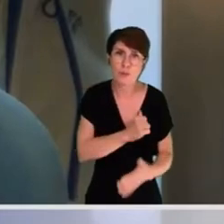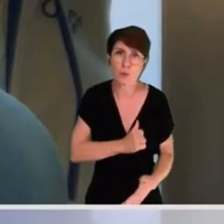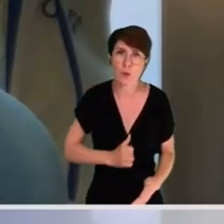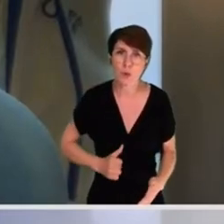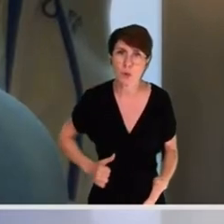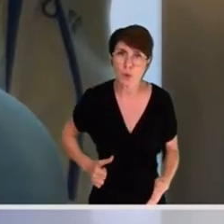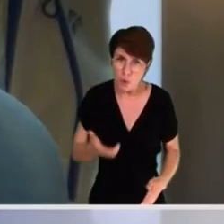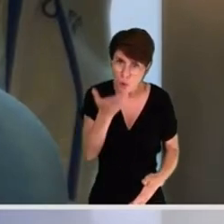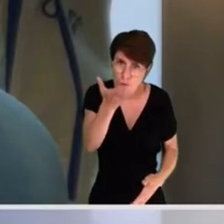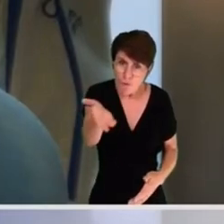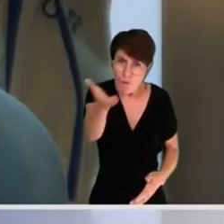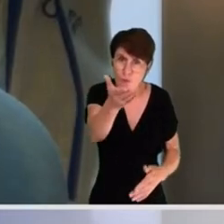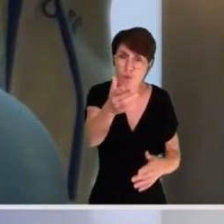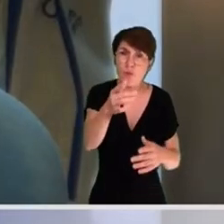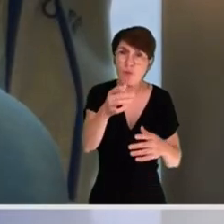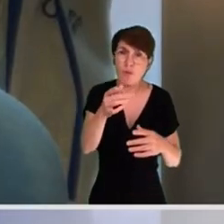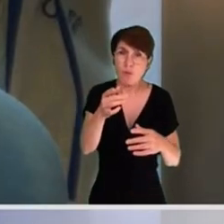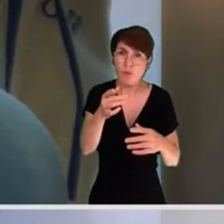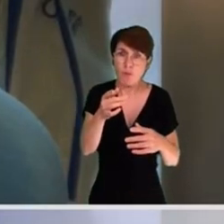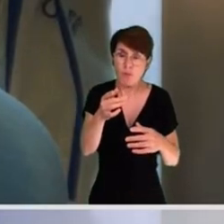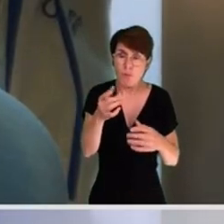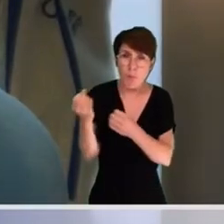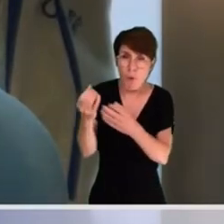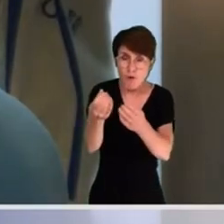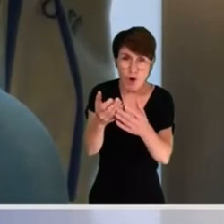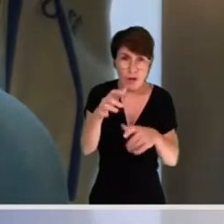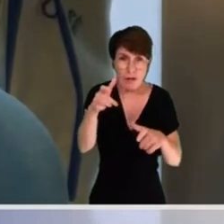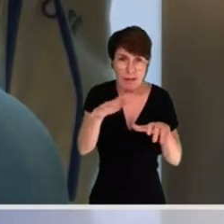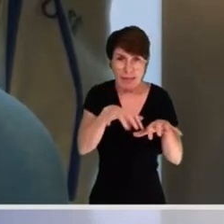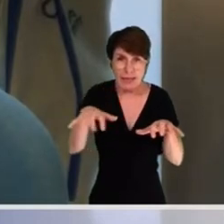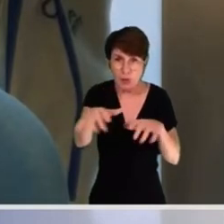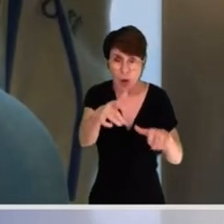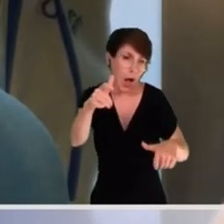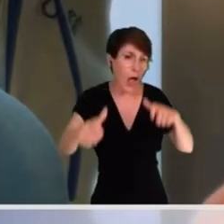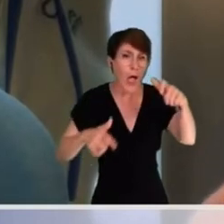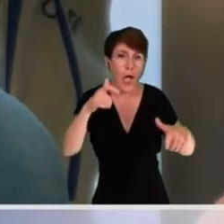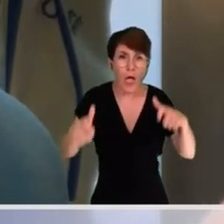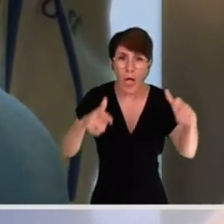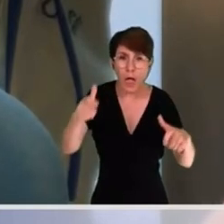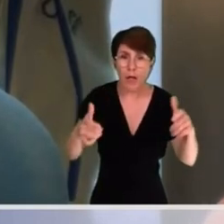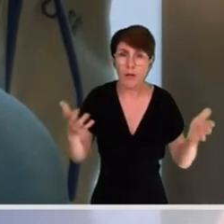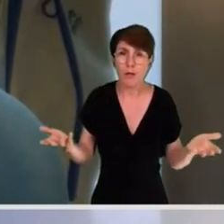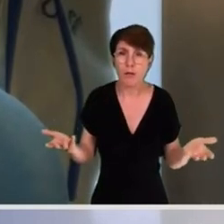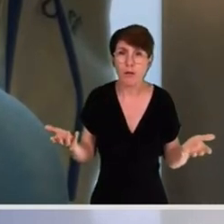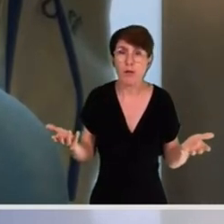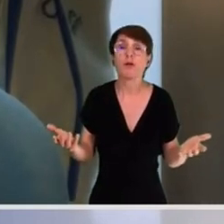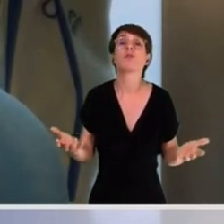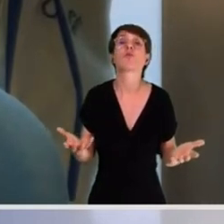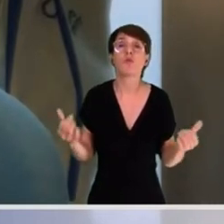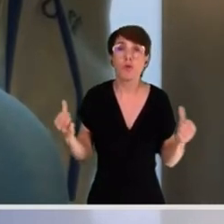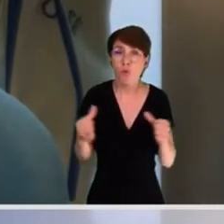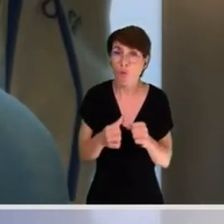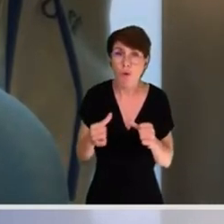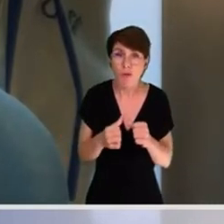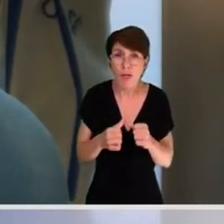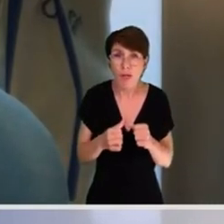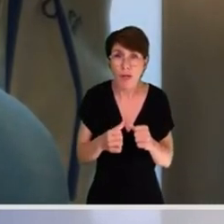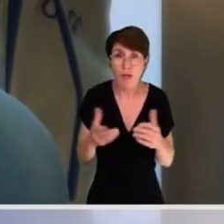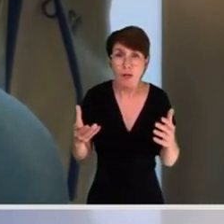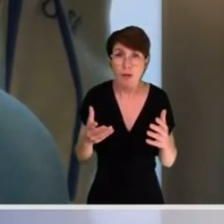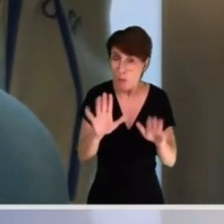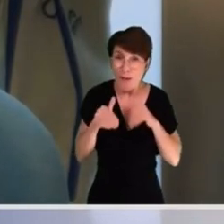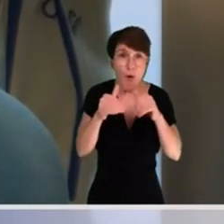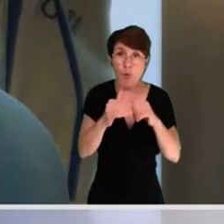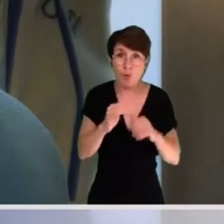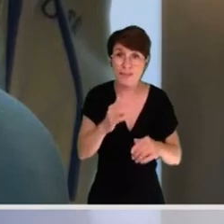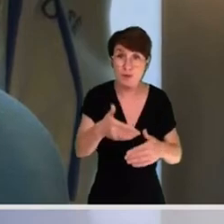avez mis ensemble le territoire. Soit on poursuit, on fonce contre le